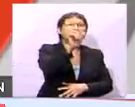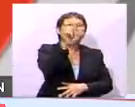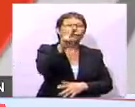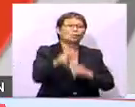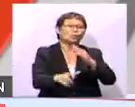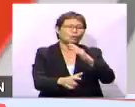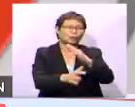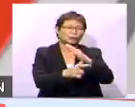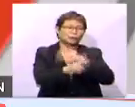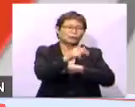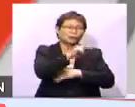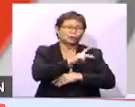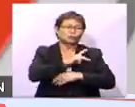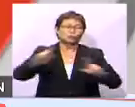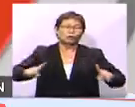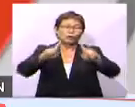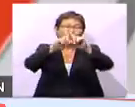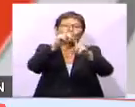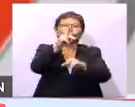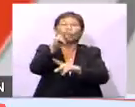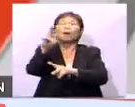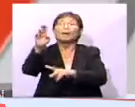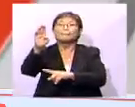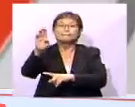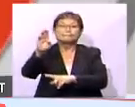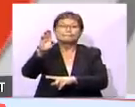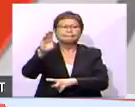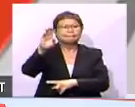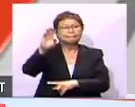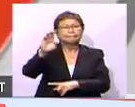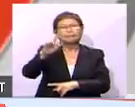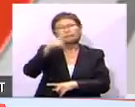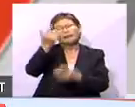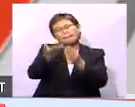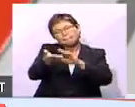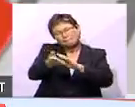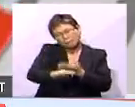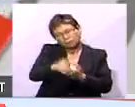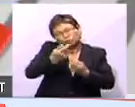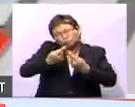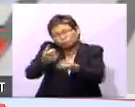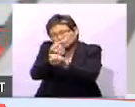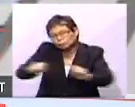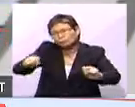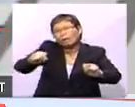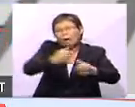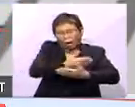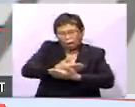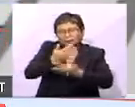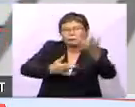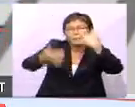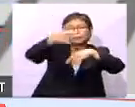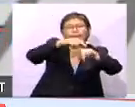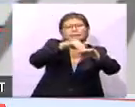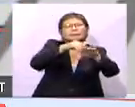UMNO Kuala Ibai Ahmad Fakhrul Razi Syafi'i yang meninggal dunia ketika cuba menyelamatkan anaknya dalam kebakaran 11